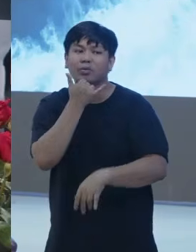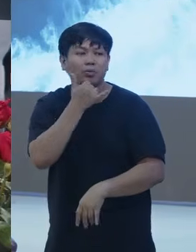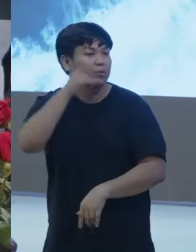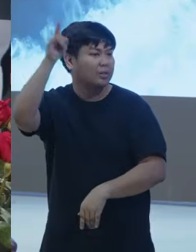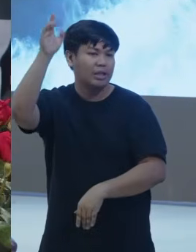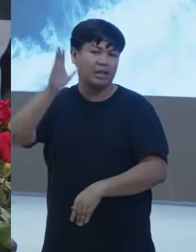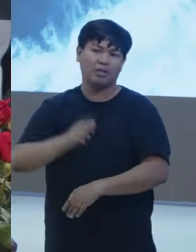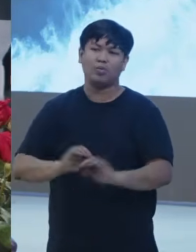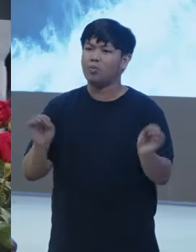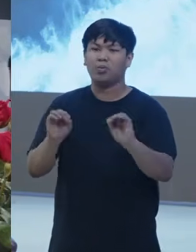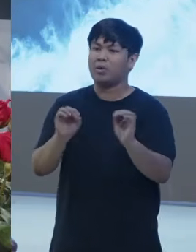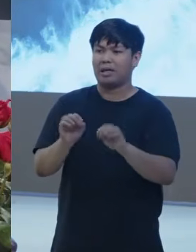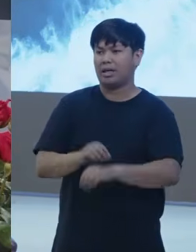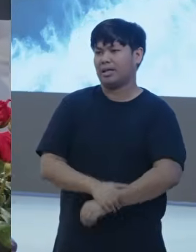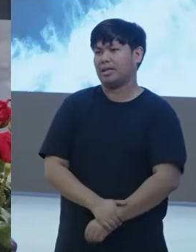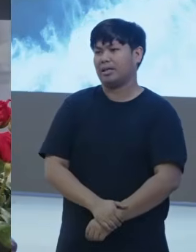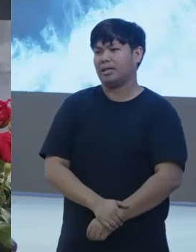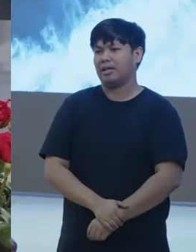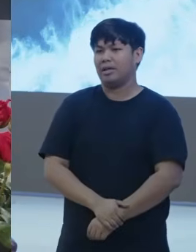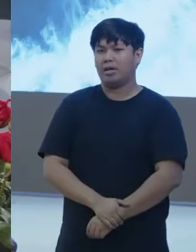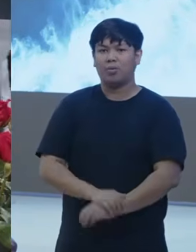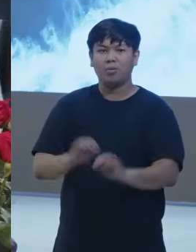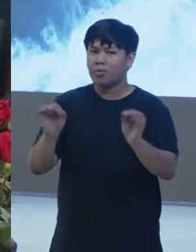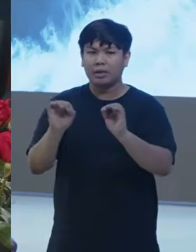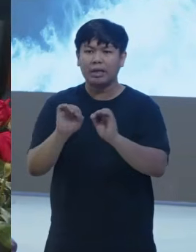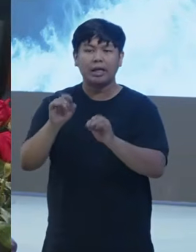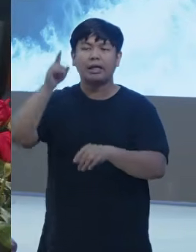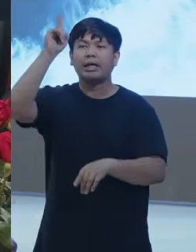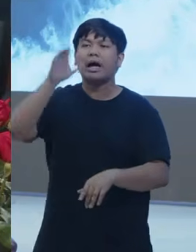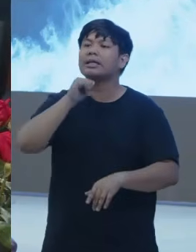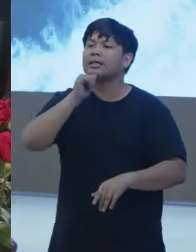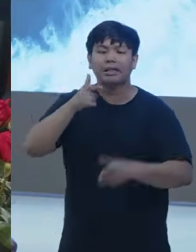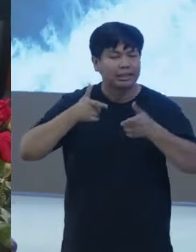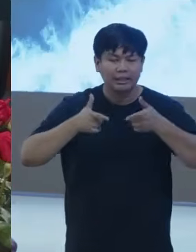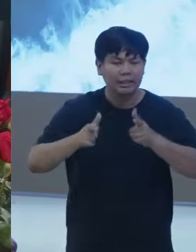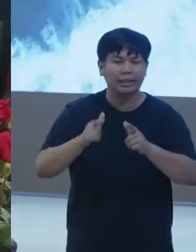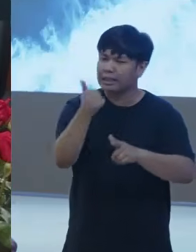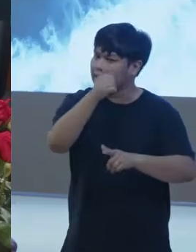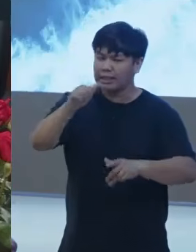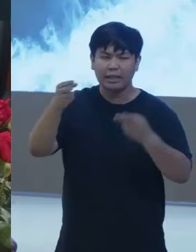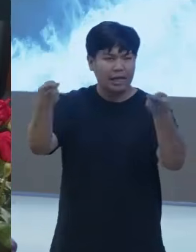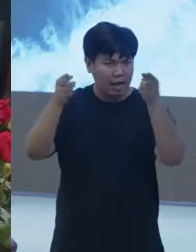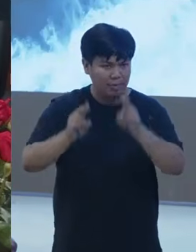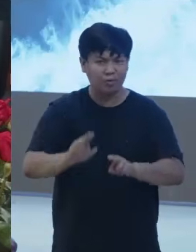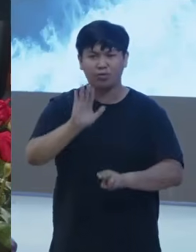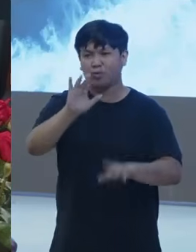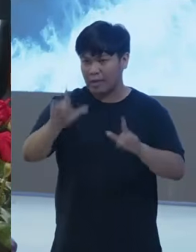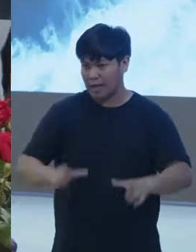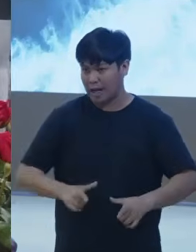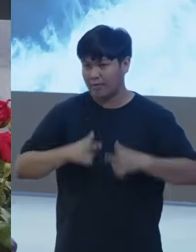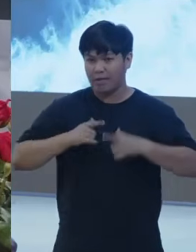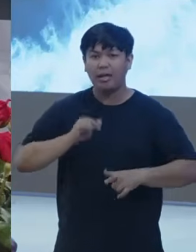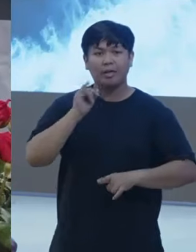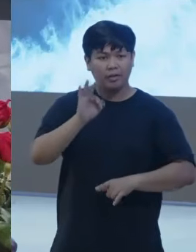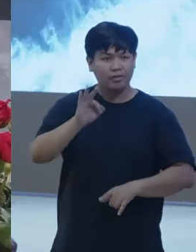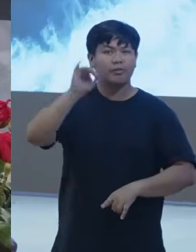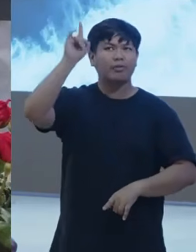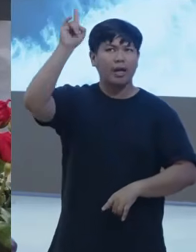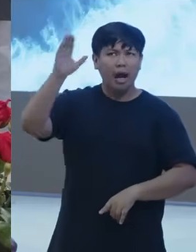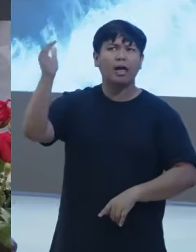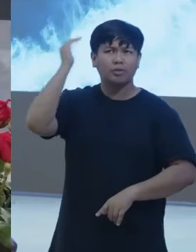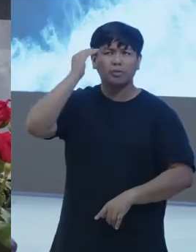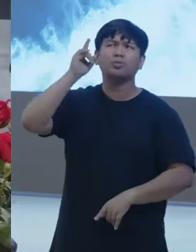ng Diyos. Kaya wala siyang itinutulot sa buhay ng isang mananampalataya na hindi niya